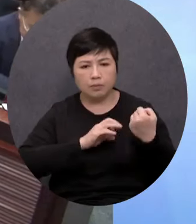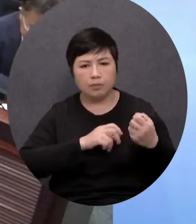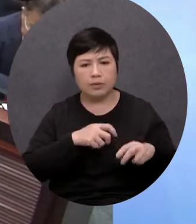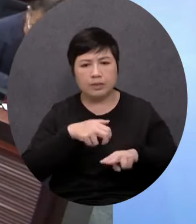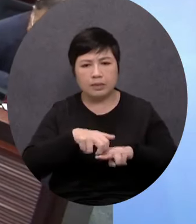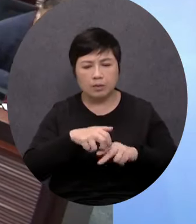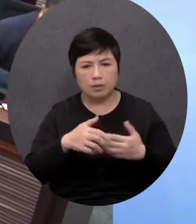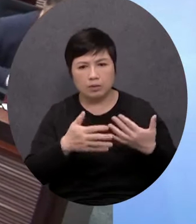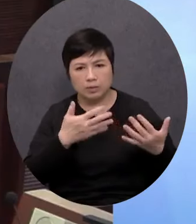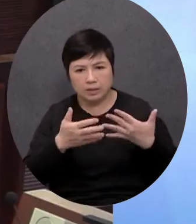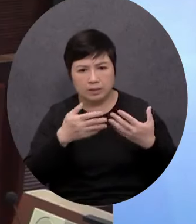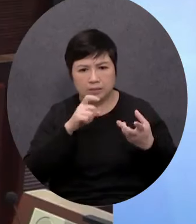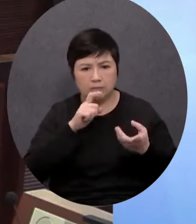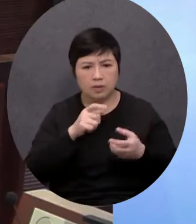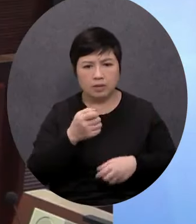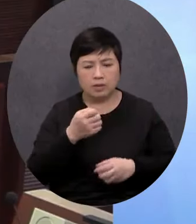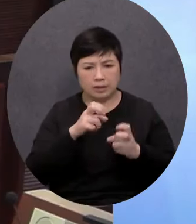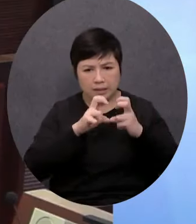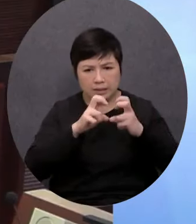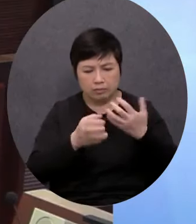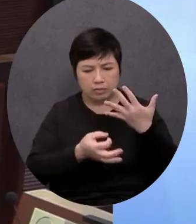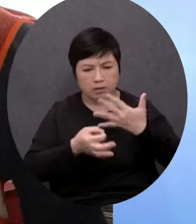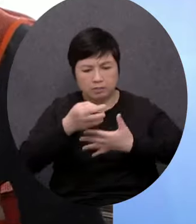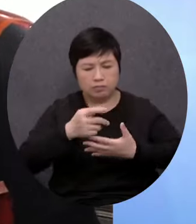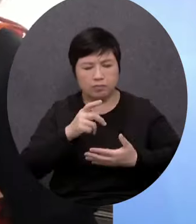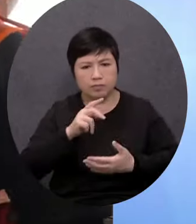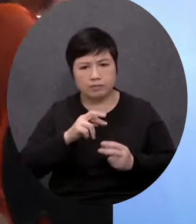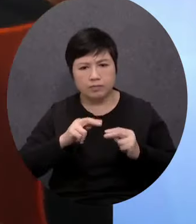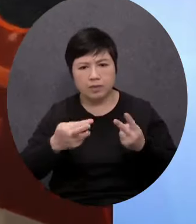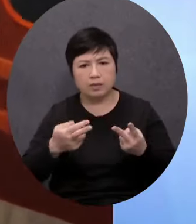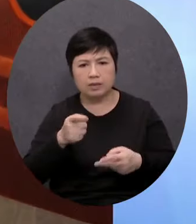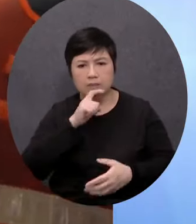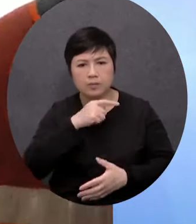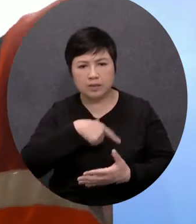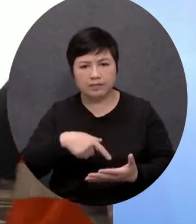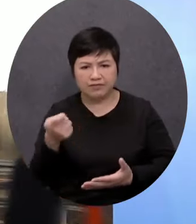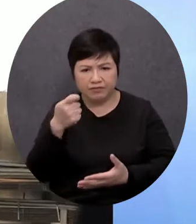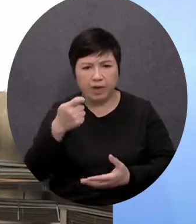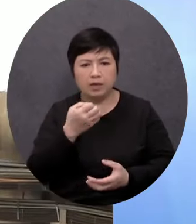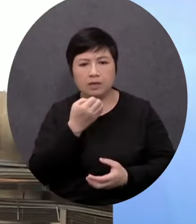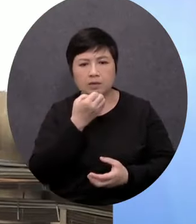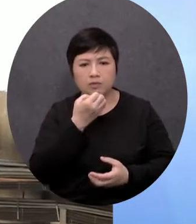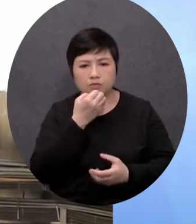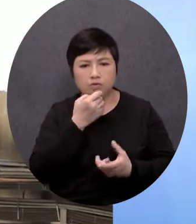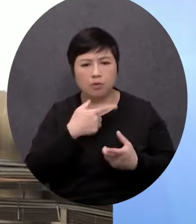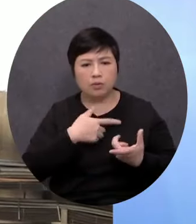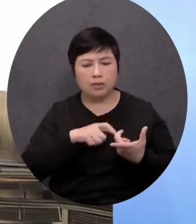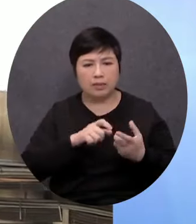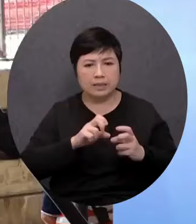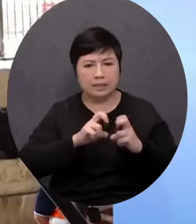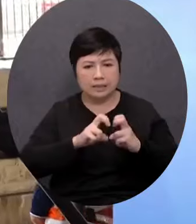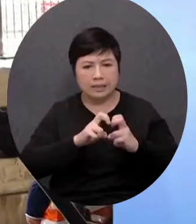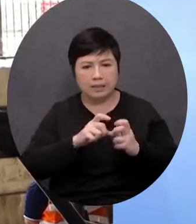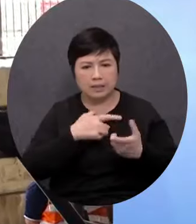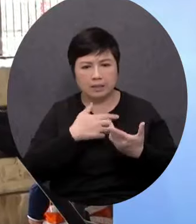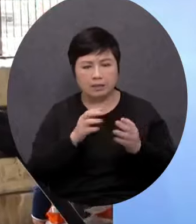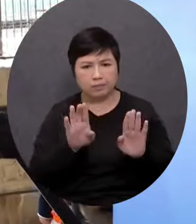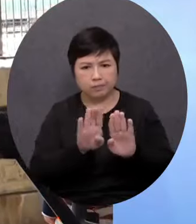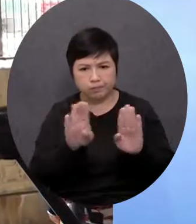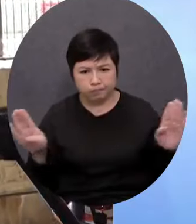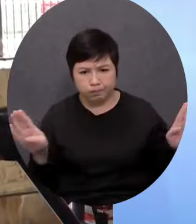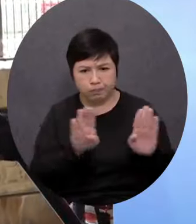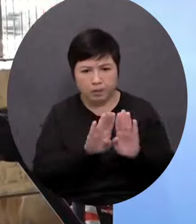都討論港鐵提升設施進展，有議員就要求加快東鐵線月台幕門安裝進度。 幕門設